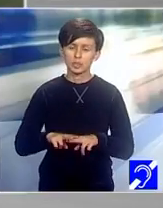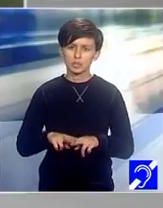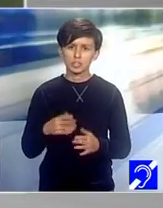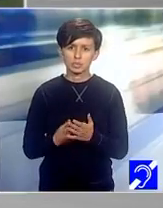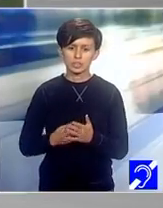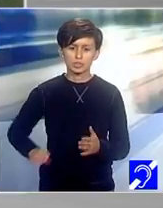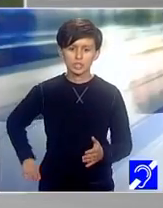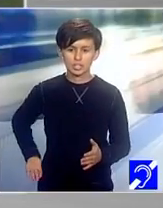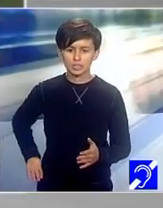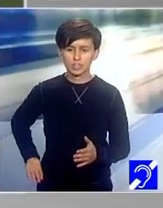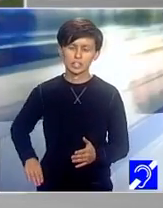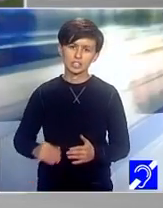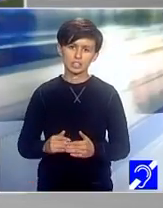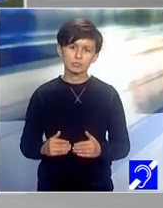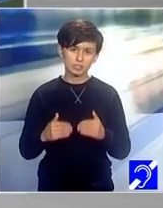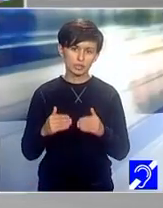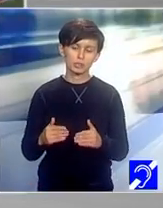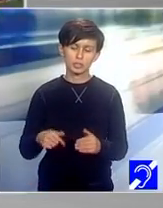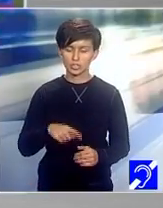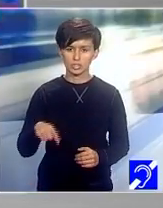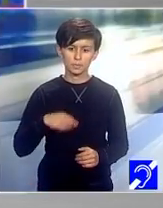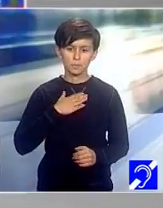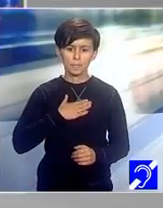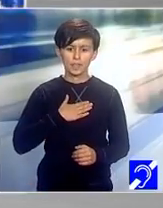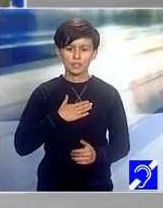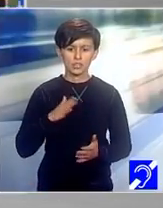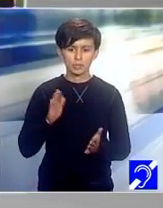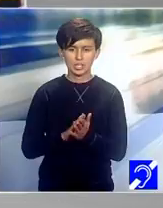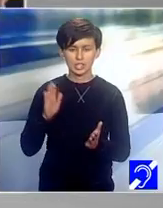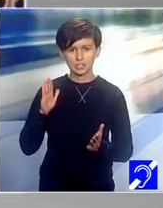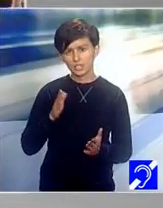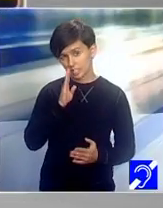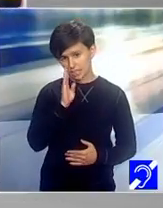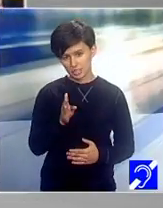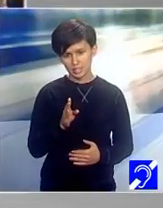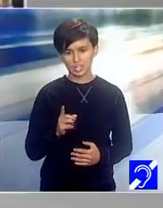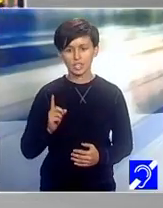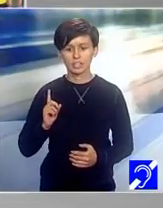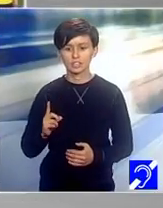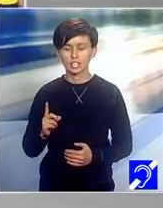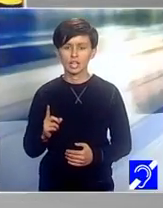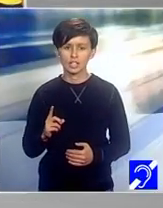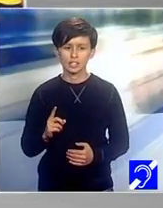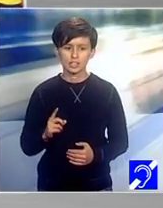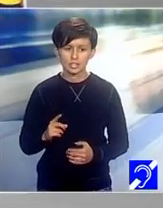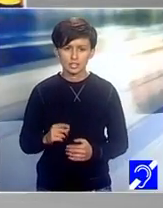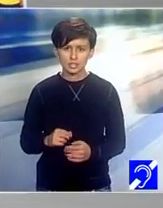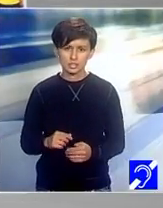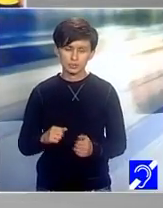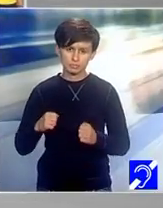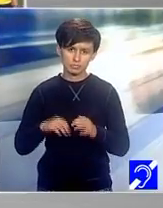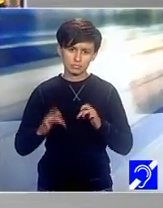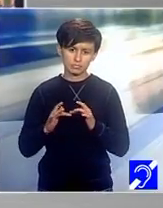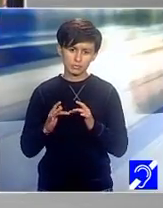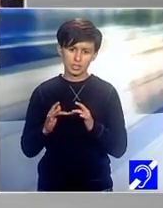condiția. Bineînțeles că ne dorim calificarea direct. Dar meciul de baraj îl avem